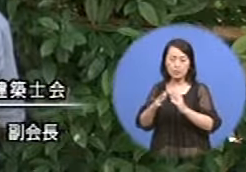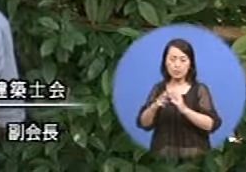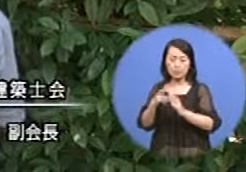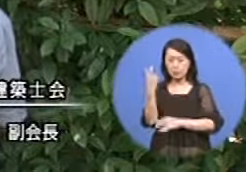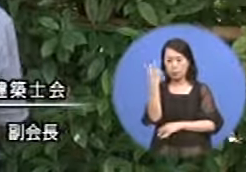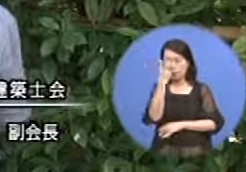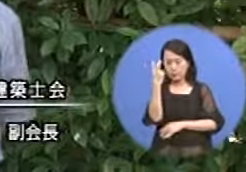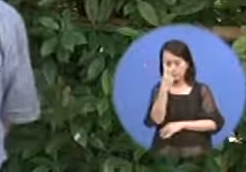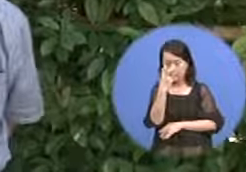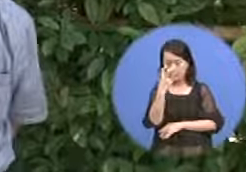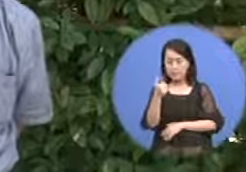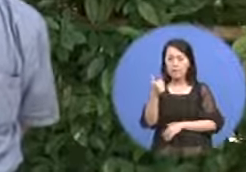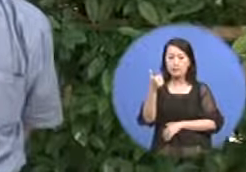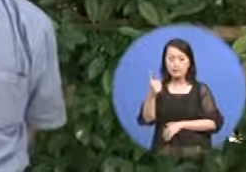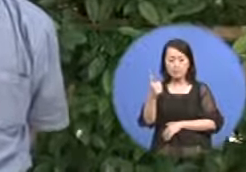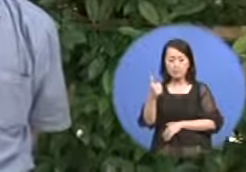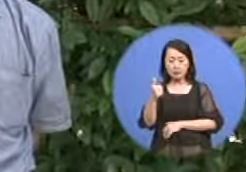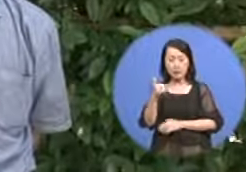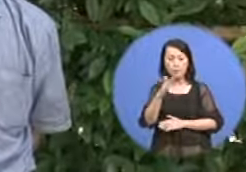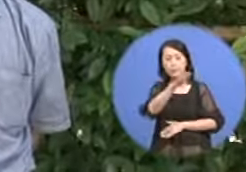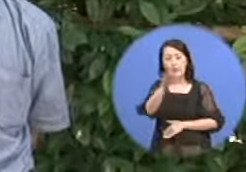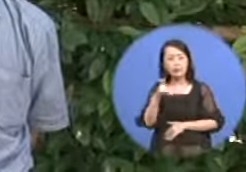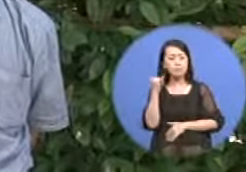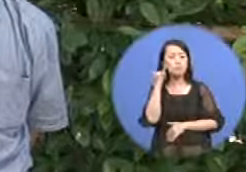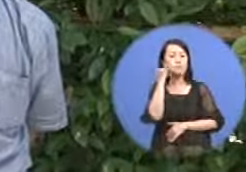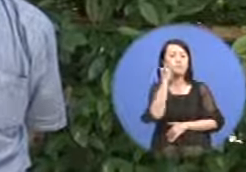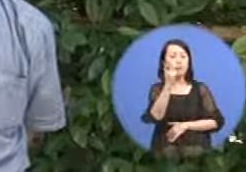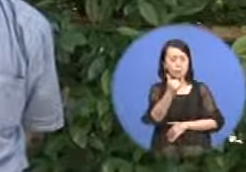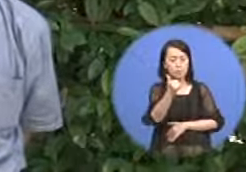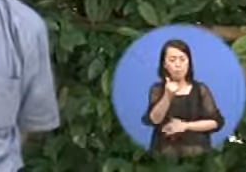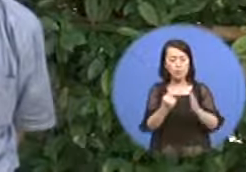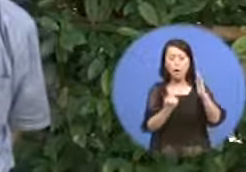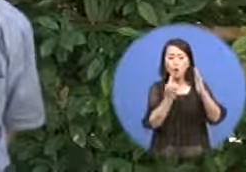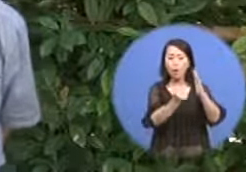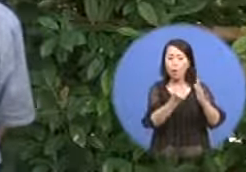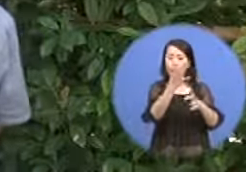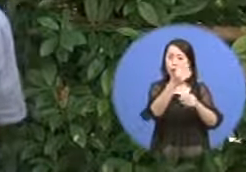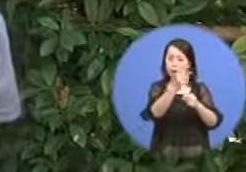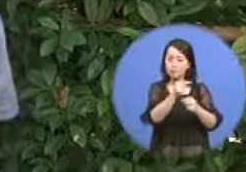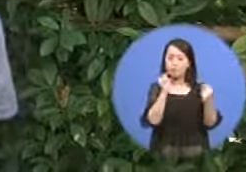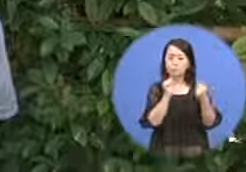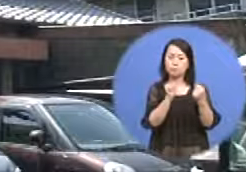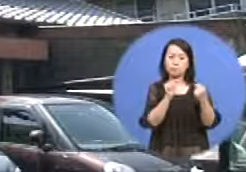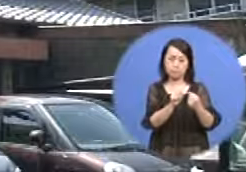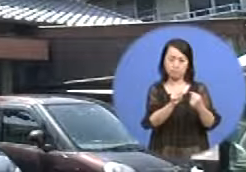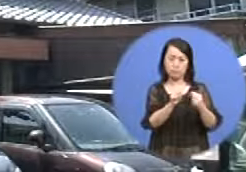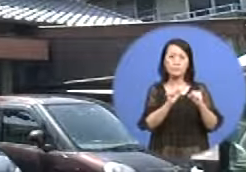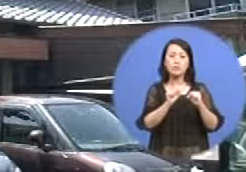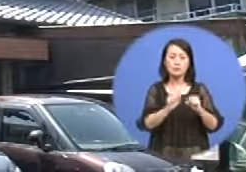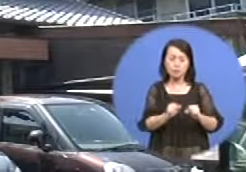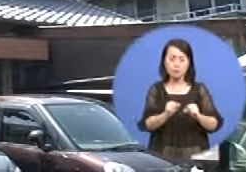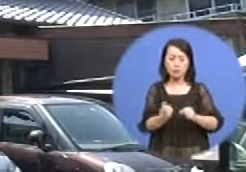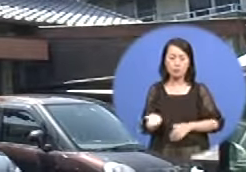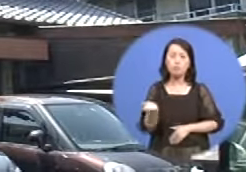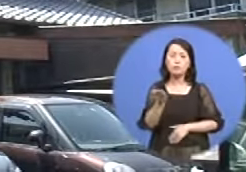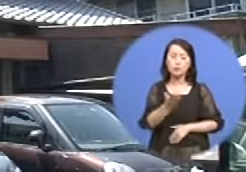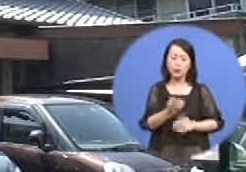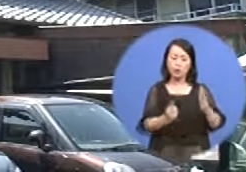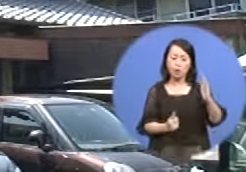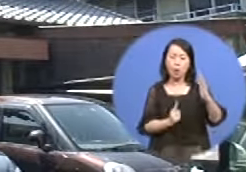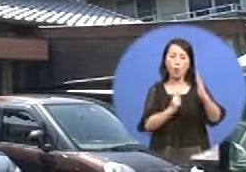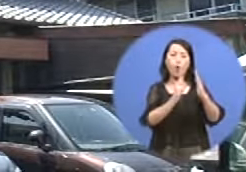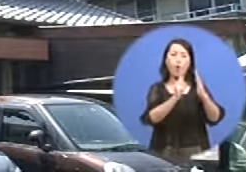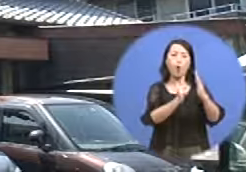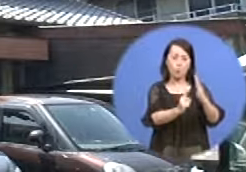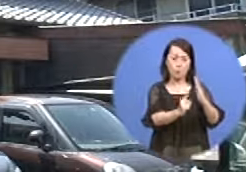電話で連絡を取らせていただきます。それでお伺いする日を確認させていただきます。その後訪問させていただ